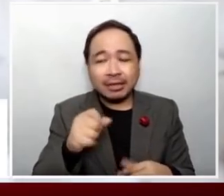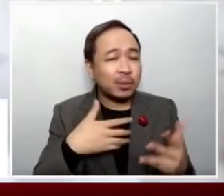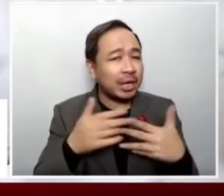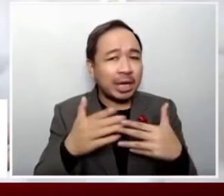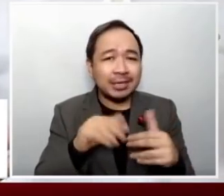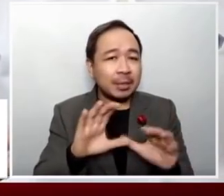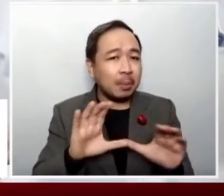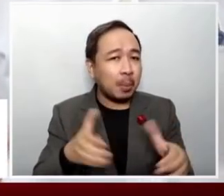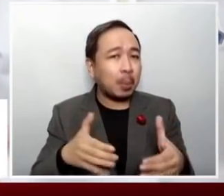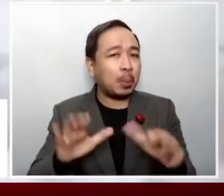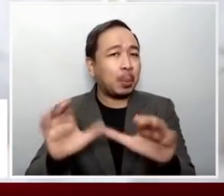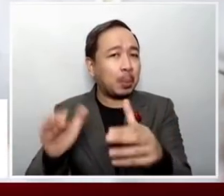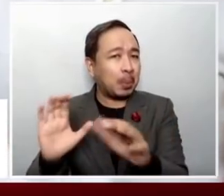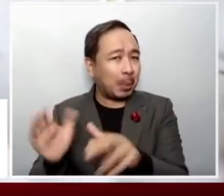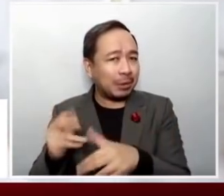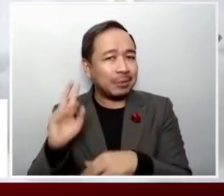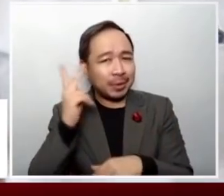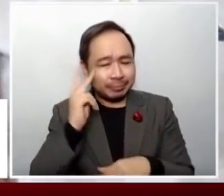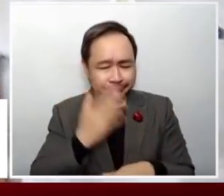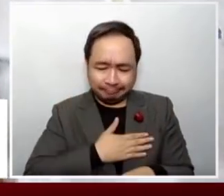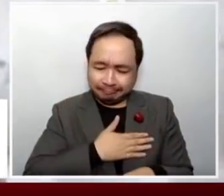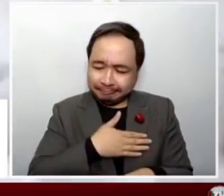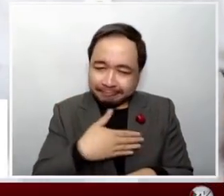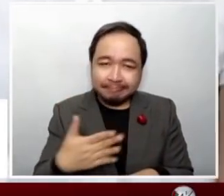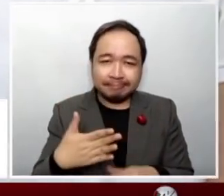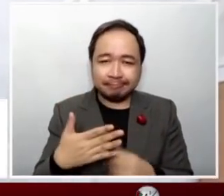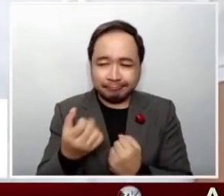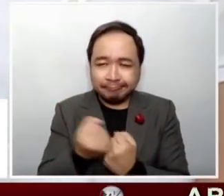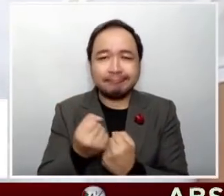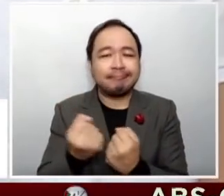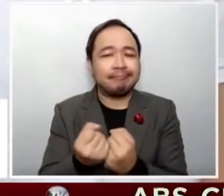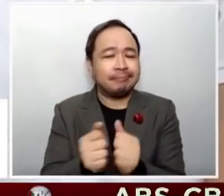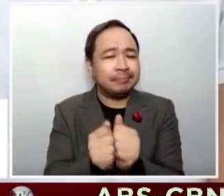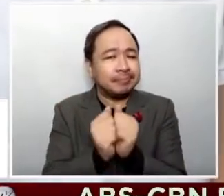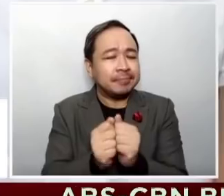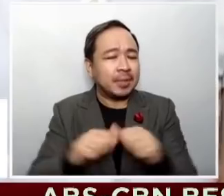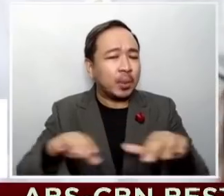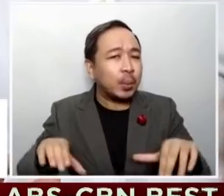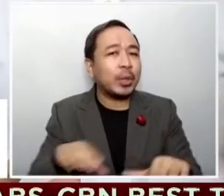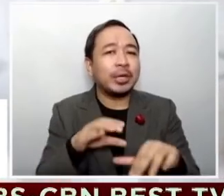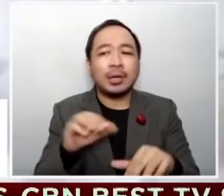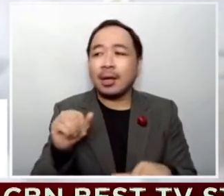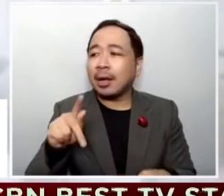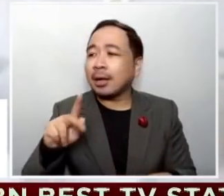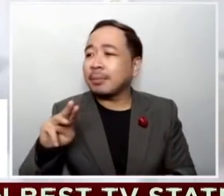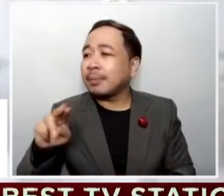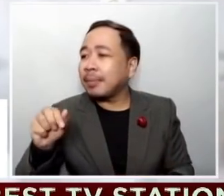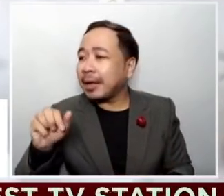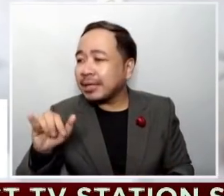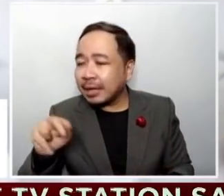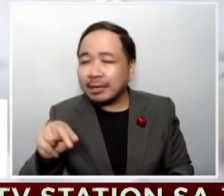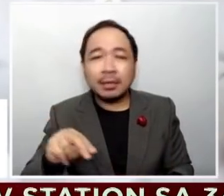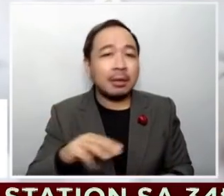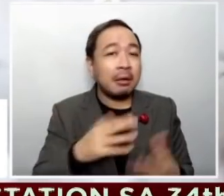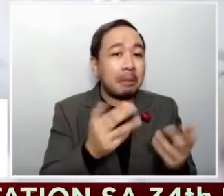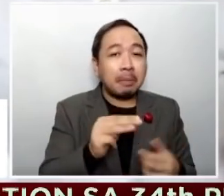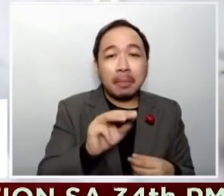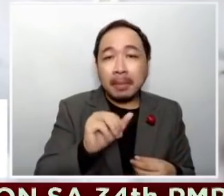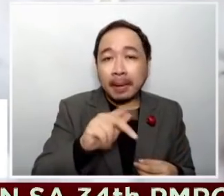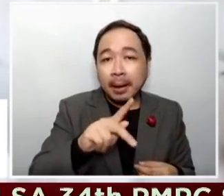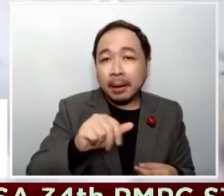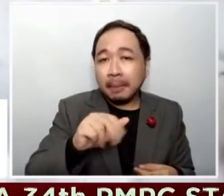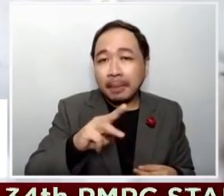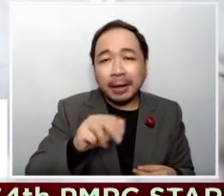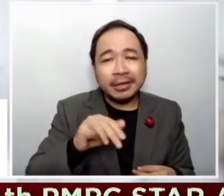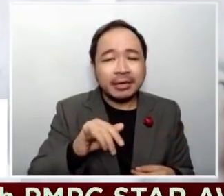no? Willing kaming makatrabaho kahit sino. Akbayan group, makabayan group. Ayoko namang i-announce.